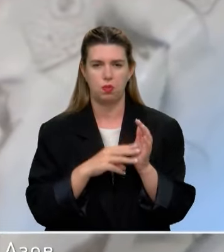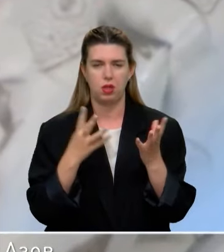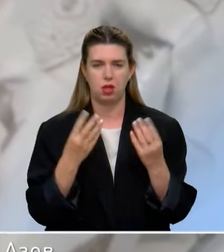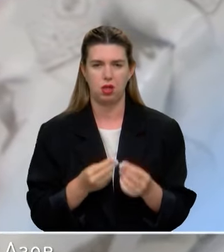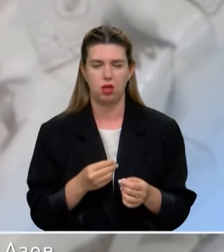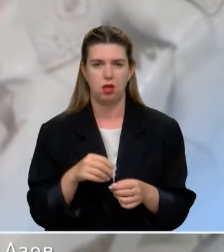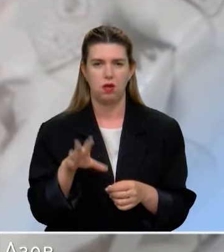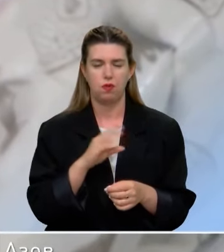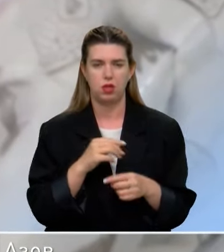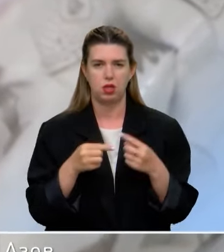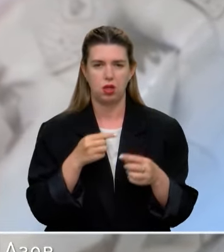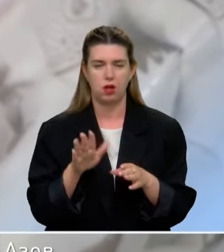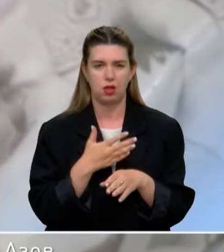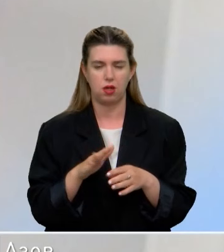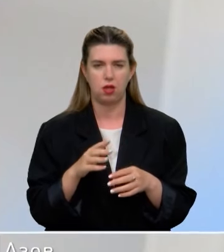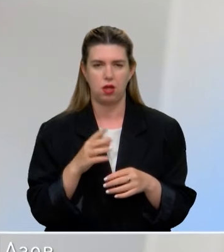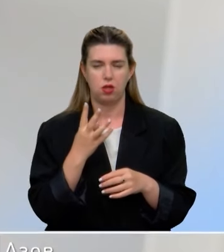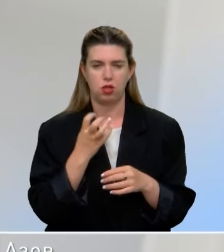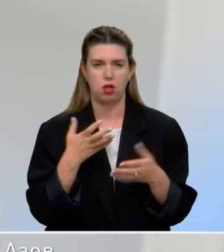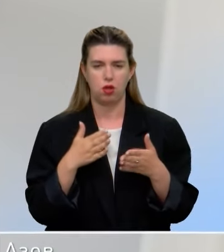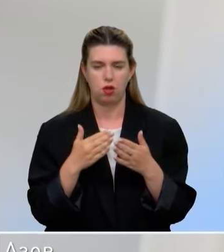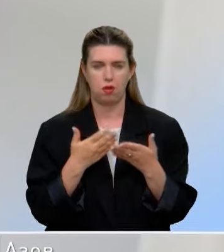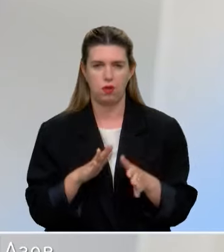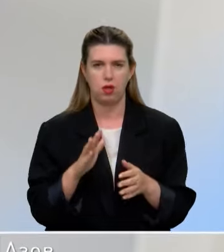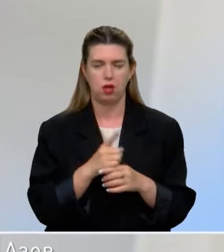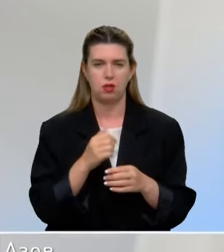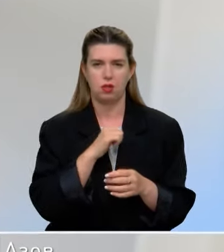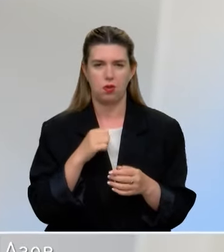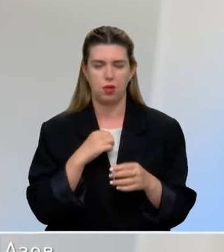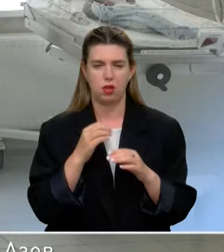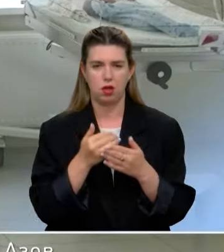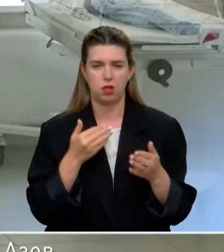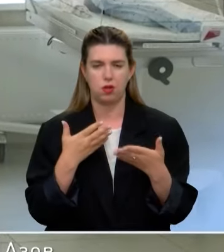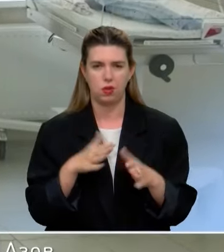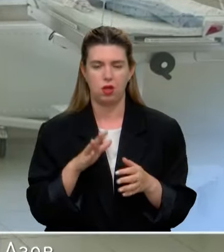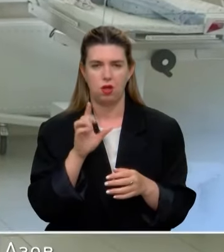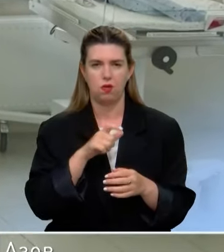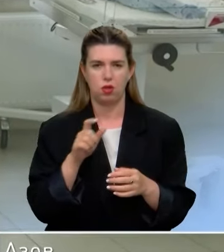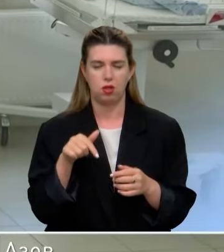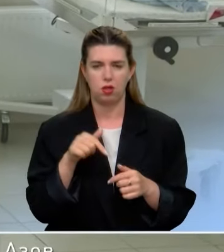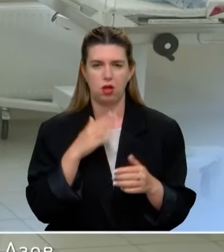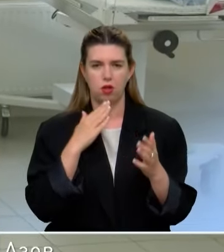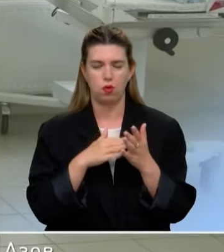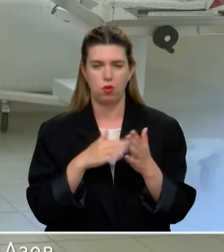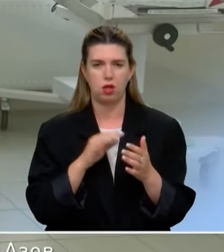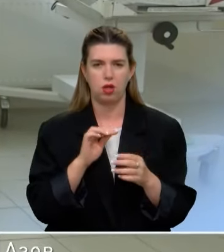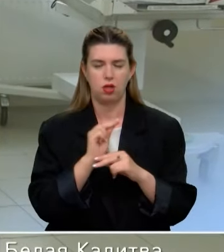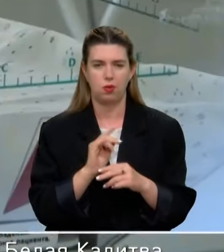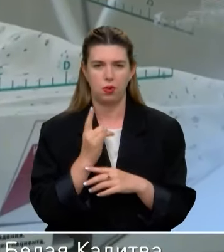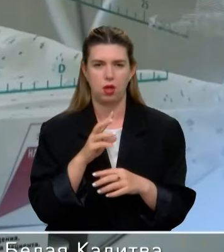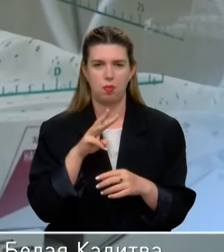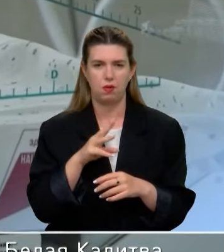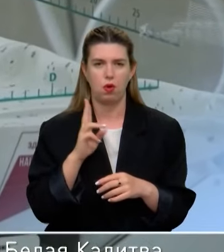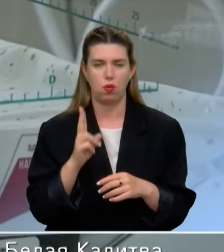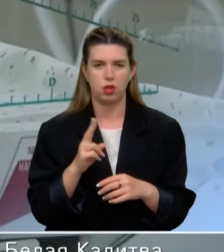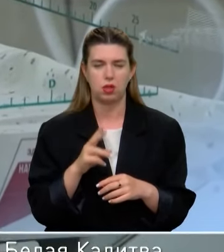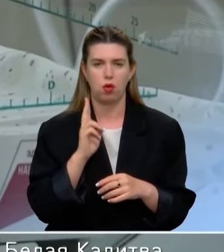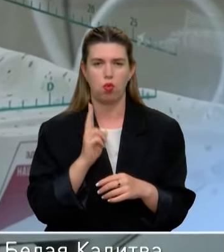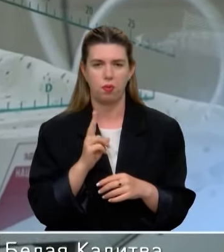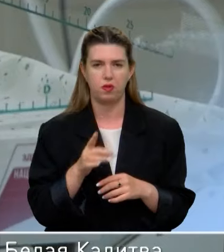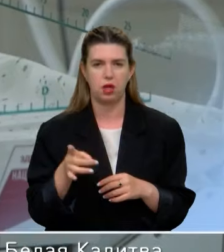ежегодно через отделение проходит 400 новорождённых треть из них недоношенные пациенты здесь не только из Таганрога лечат малы Маган